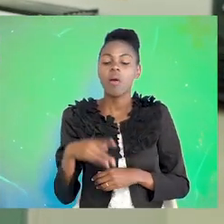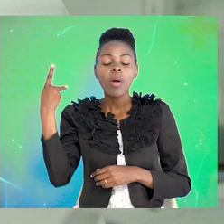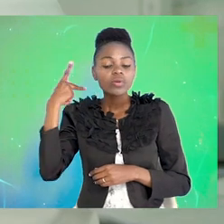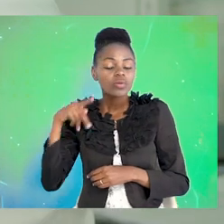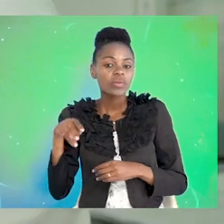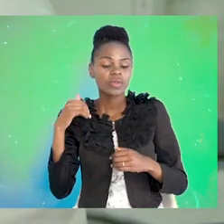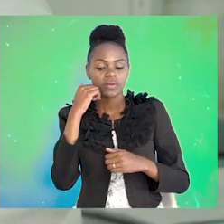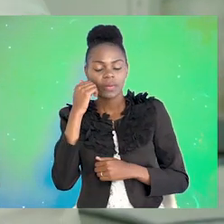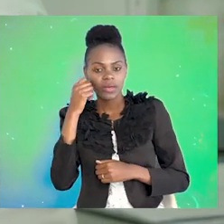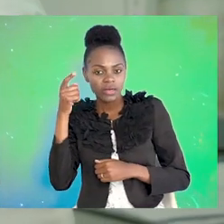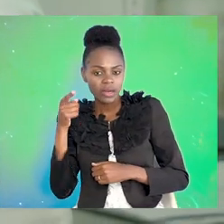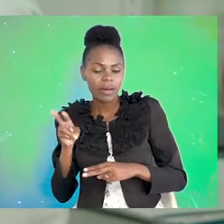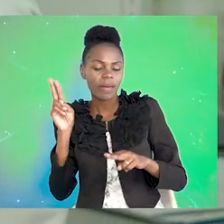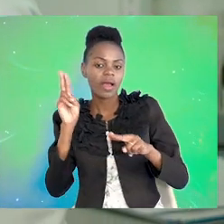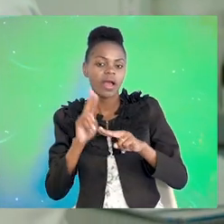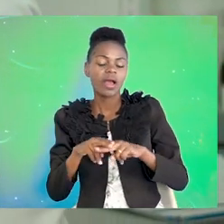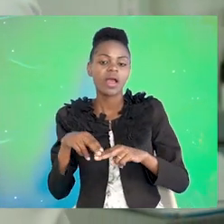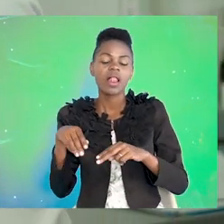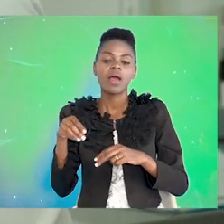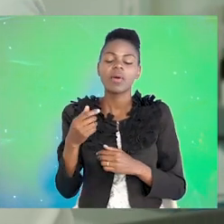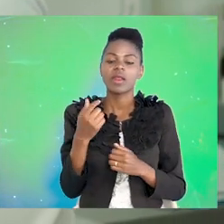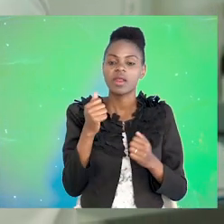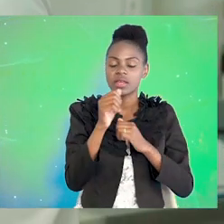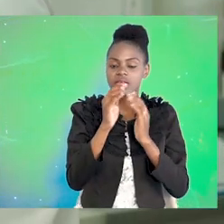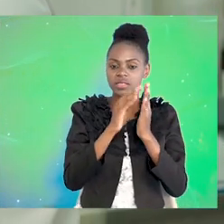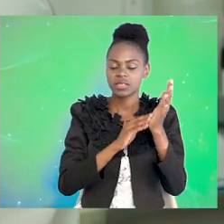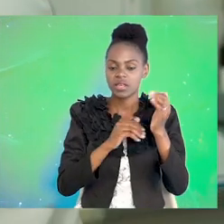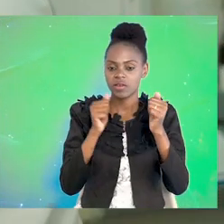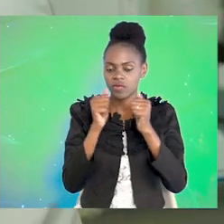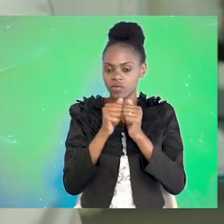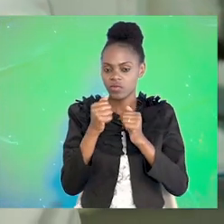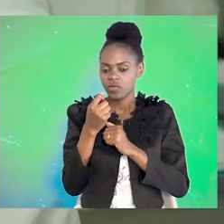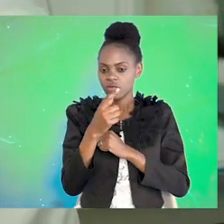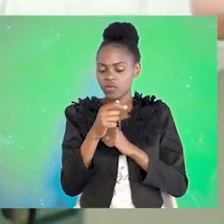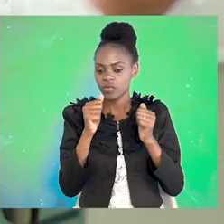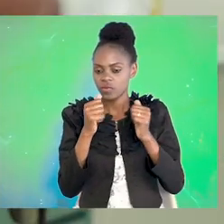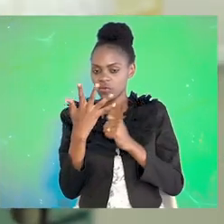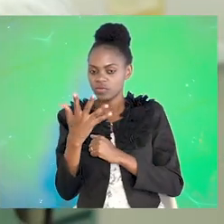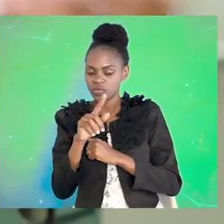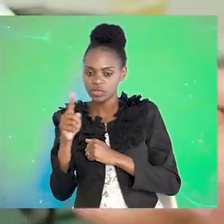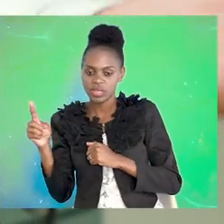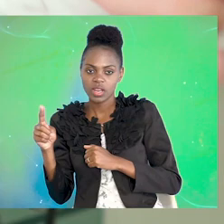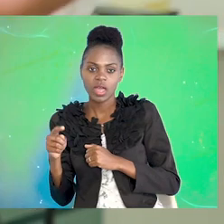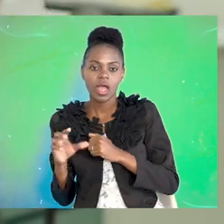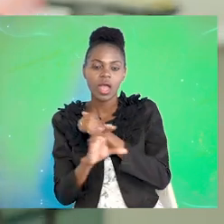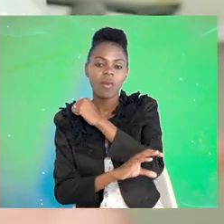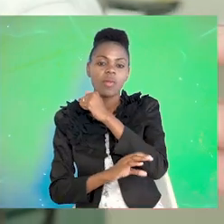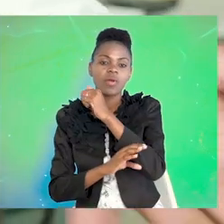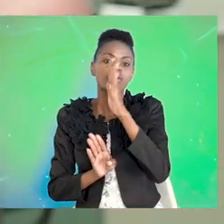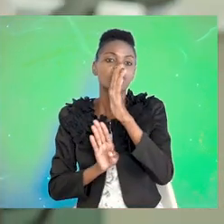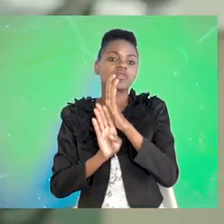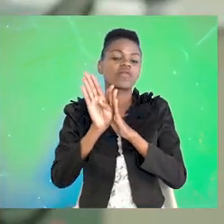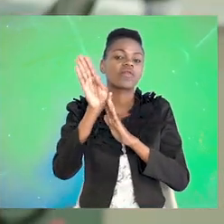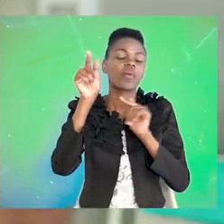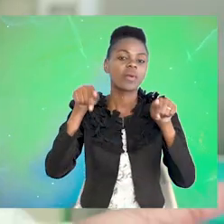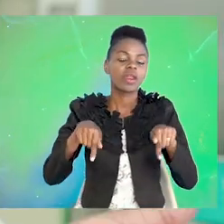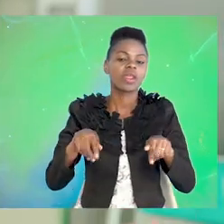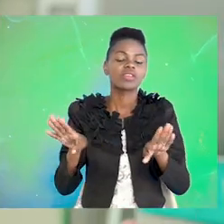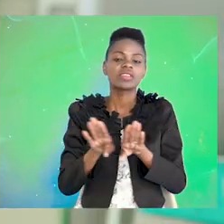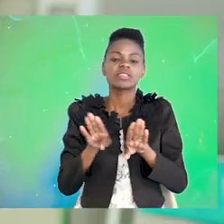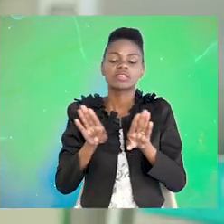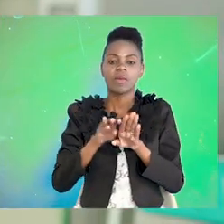nthendayi. Pakonda kukhalawo azaka zisanu mpaka 15 ambiri a mmayiko ongoyamba kutukuka kumene ngati